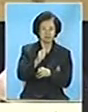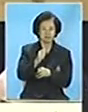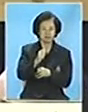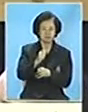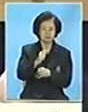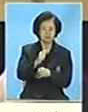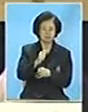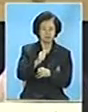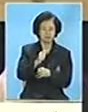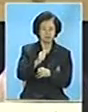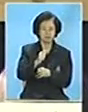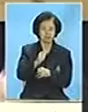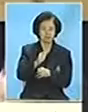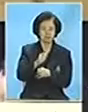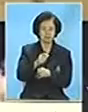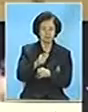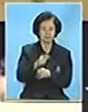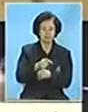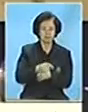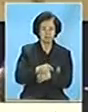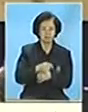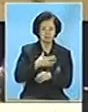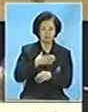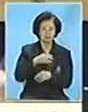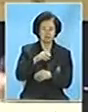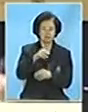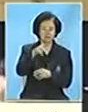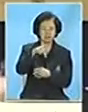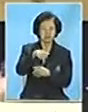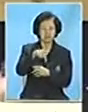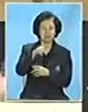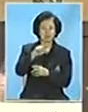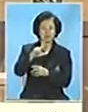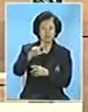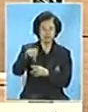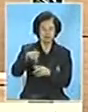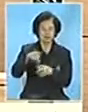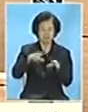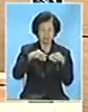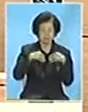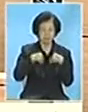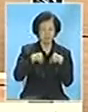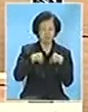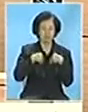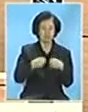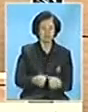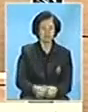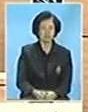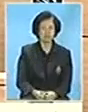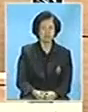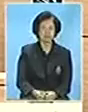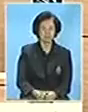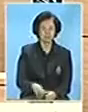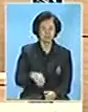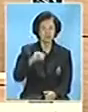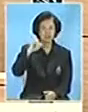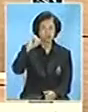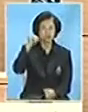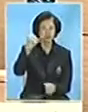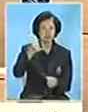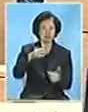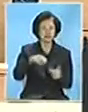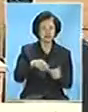ค่ะเชิญค่ะเห็นด้วยนะคะ พิไลพันธ์สมัชชิริค่ะเห็นด้วยค่ะ เห็นด้วยค่ะท่านพิไลพันธ์ท่านเจตค่ะเชิญค่ะ ผ